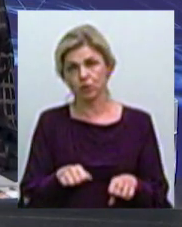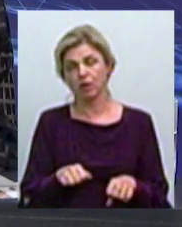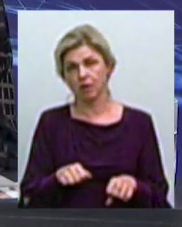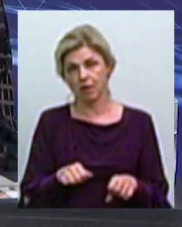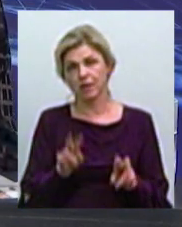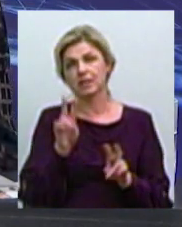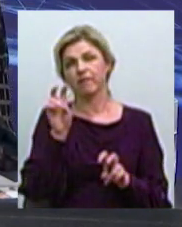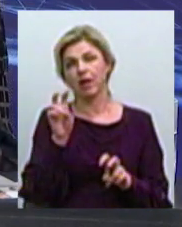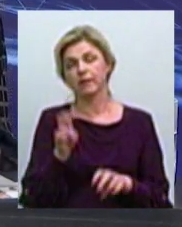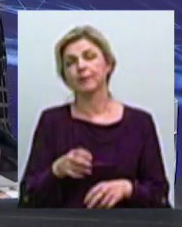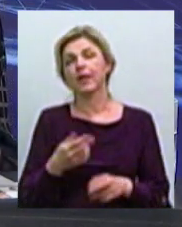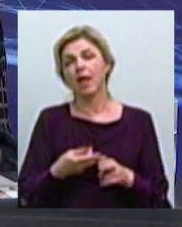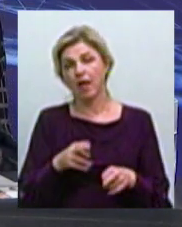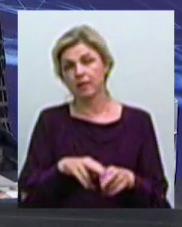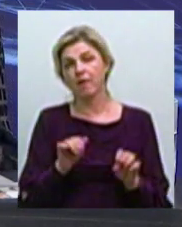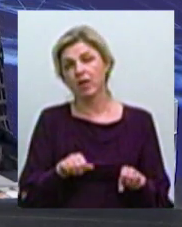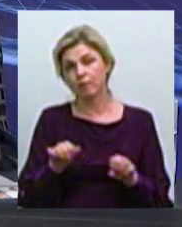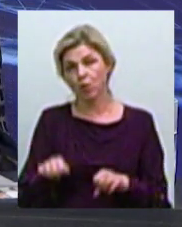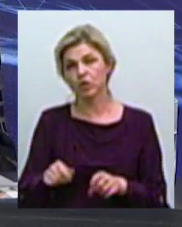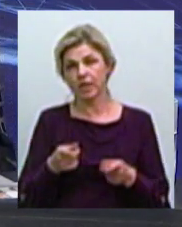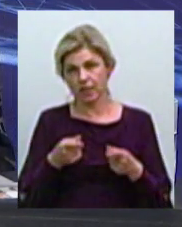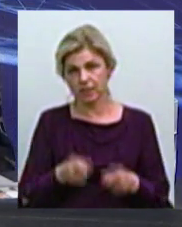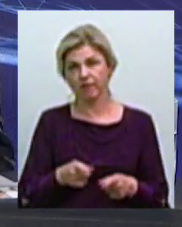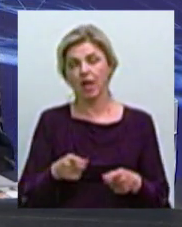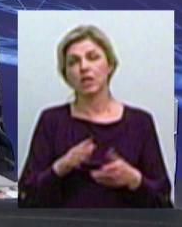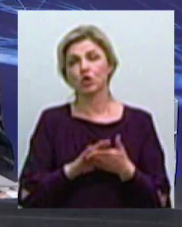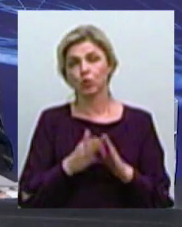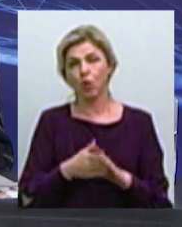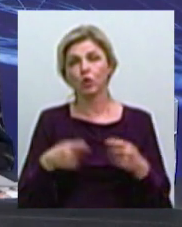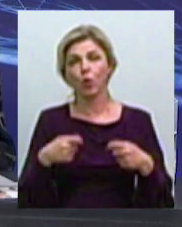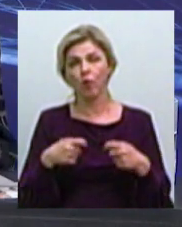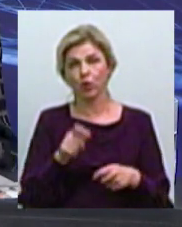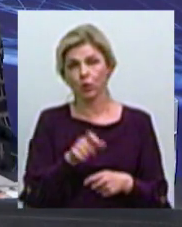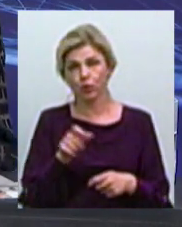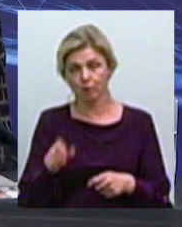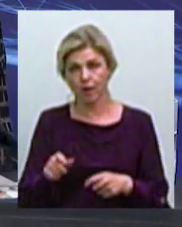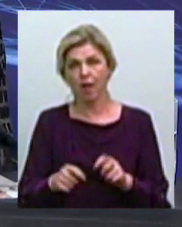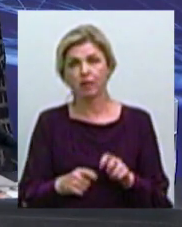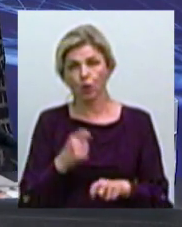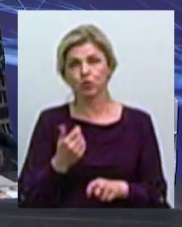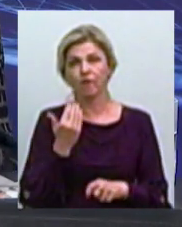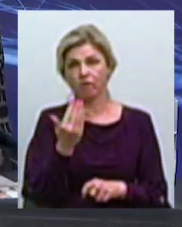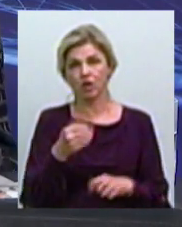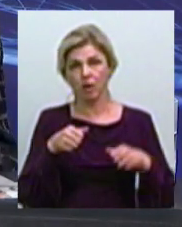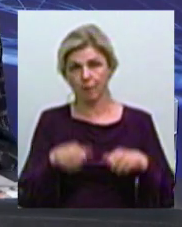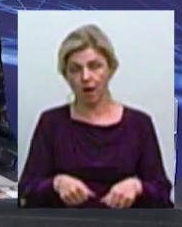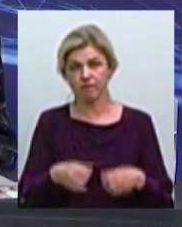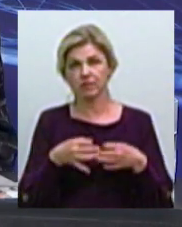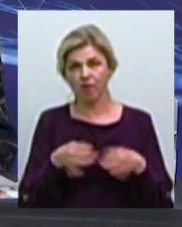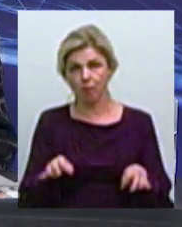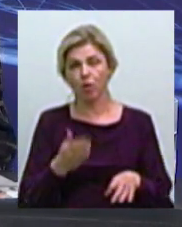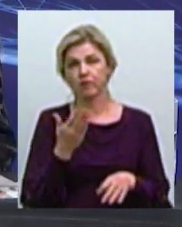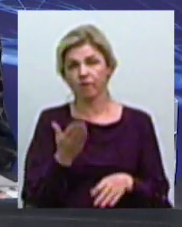квалифицировать. Возможно, это действительно ситуация торговли людьми, то есть нарушение ваших прав и свобод, и вы